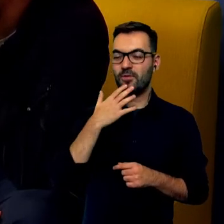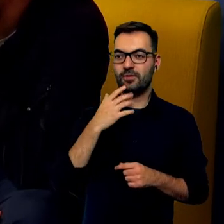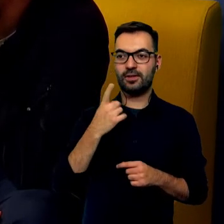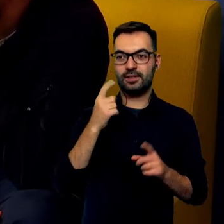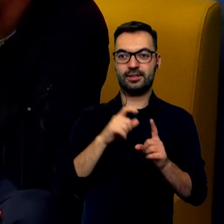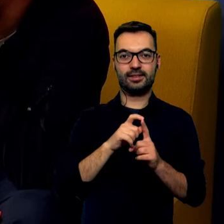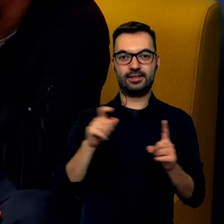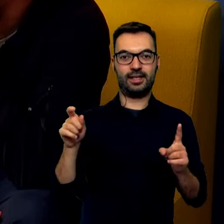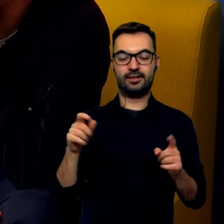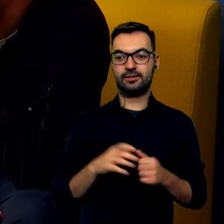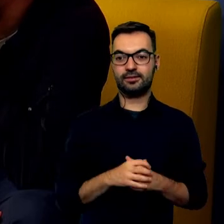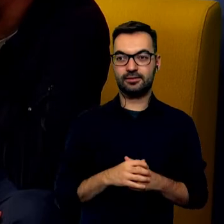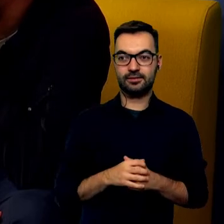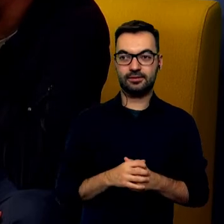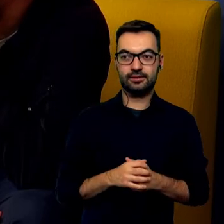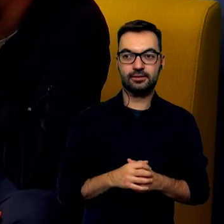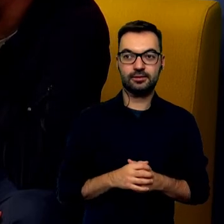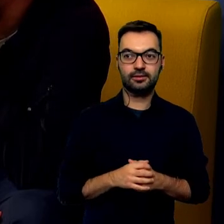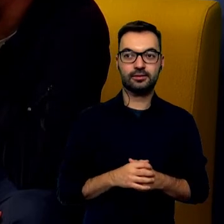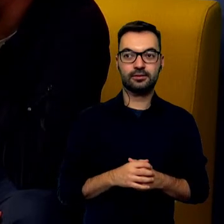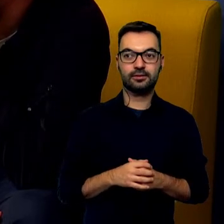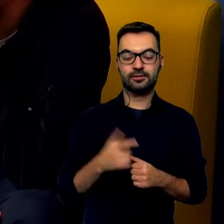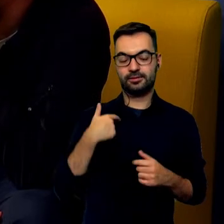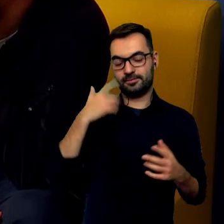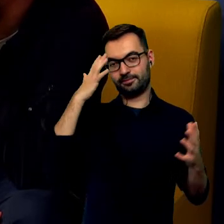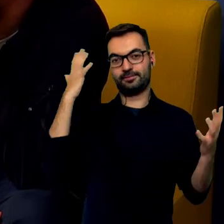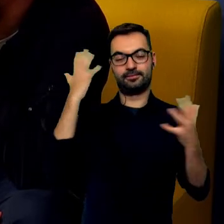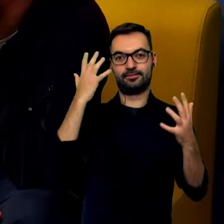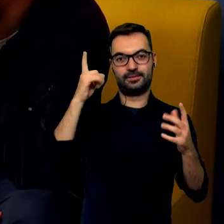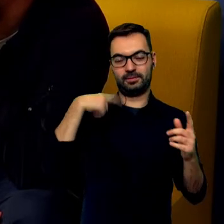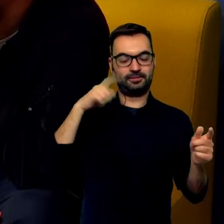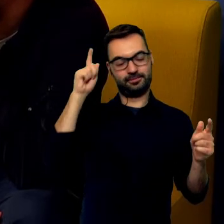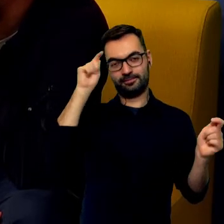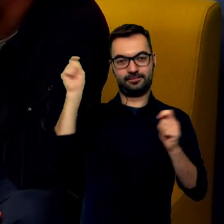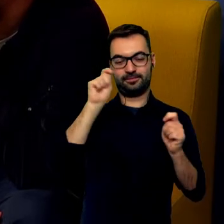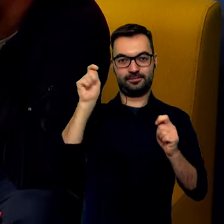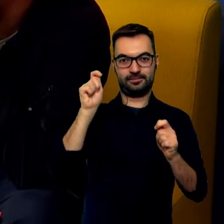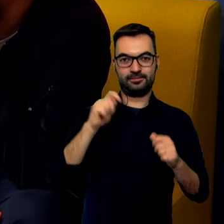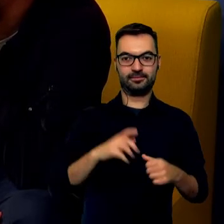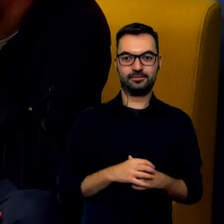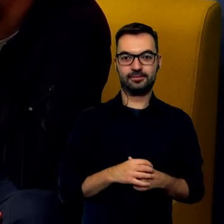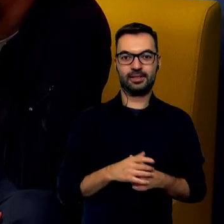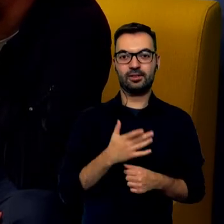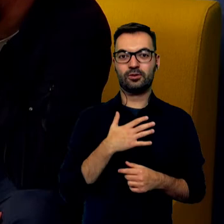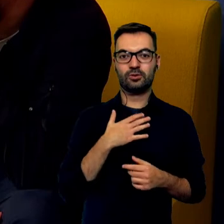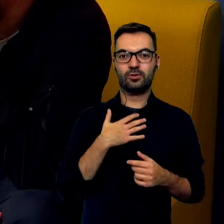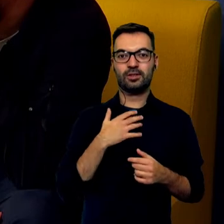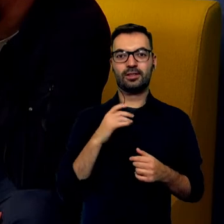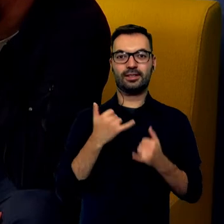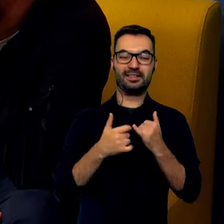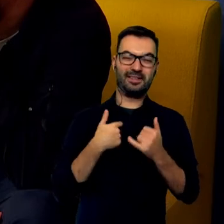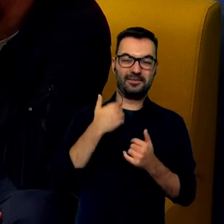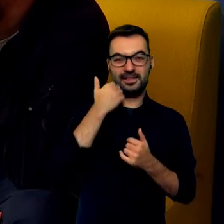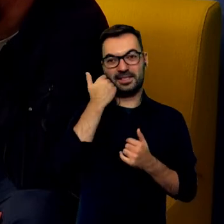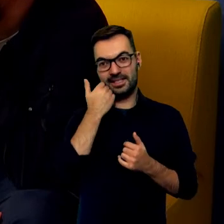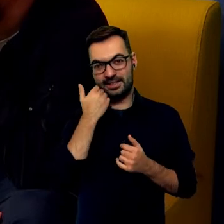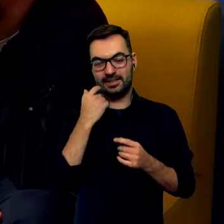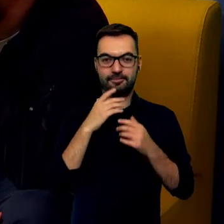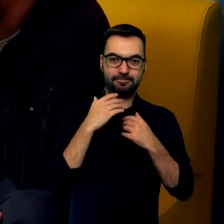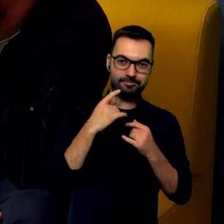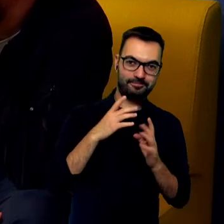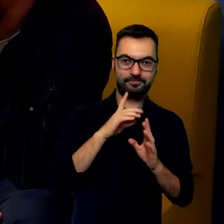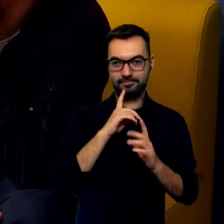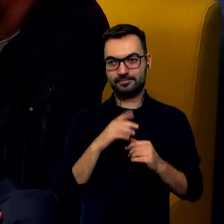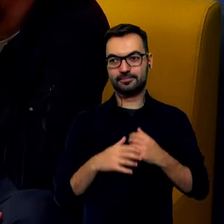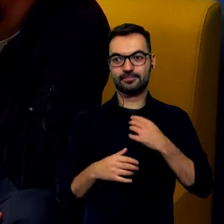wypowiedziała zdanie, które mnie wtedy wstrząsnęło, bo ja pamiętam, że przeważnie jak się wstydzę albo się tam